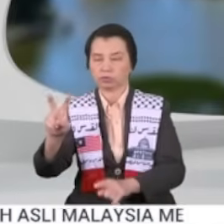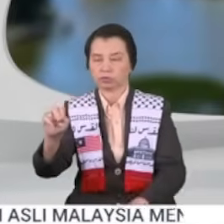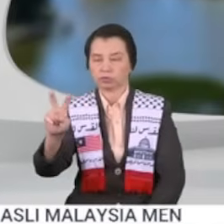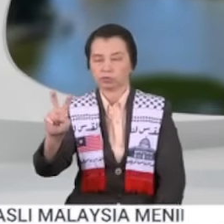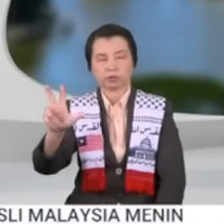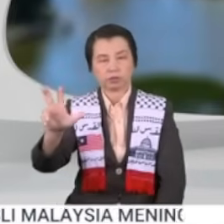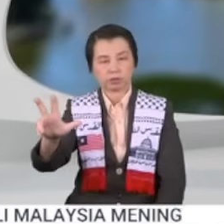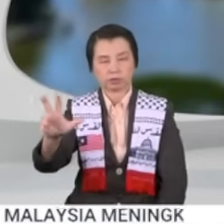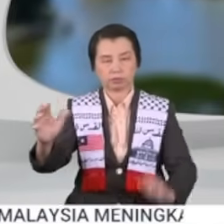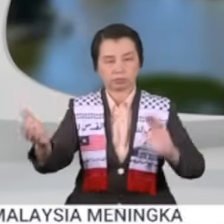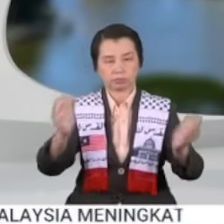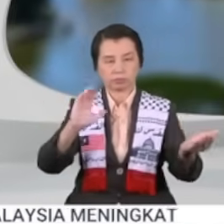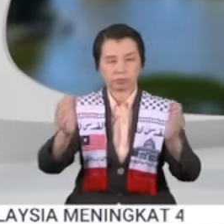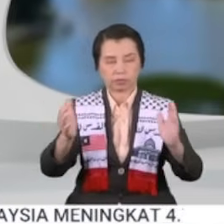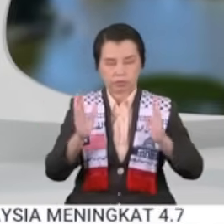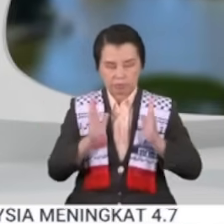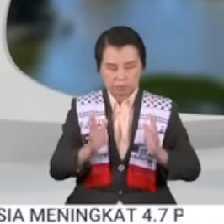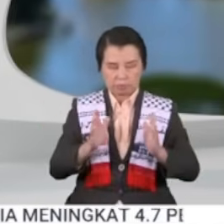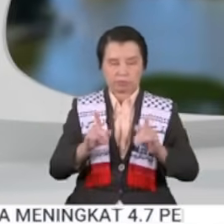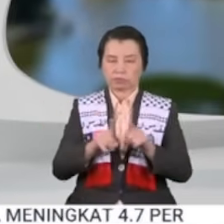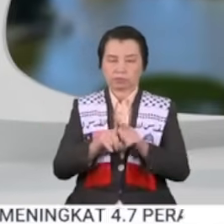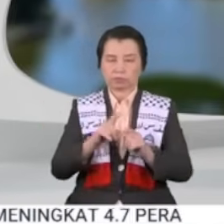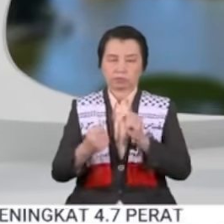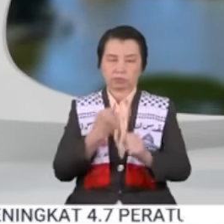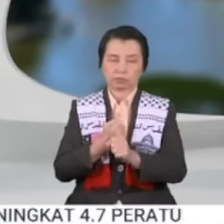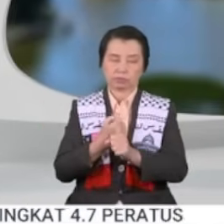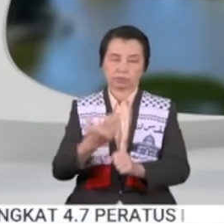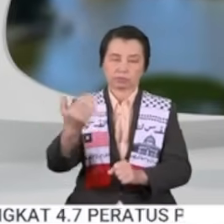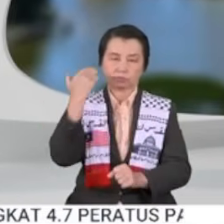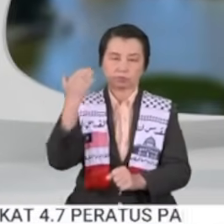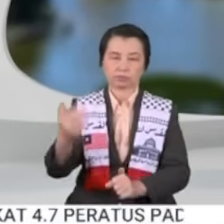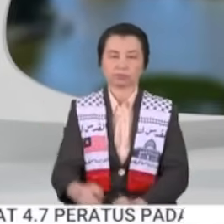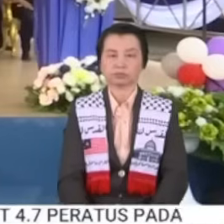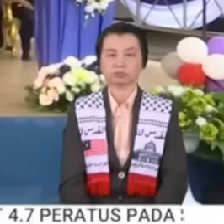2023 berbanding tempoh yang sama tahun